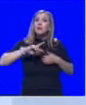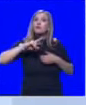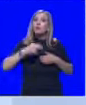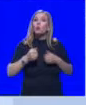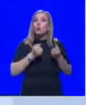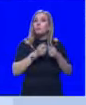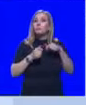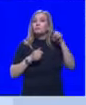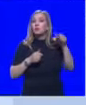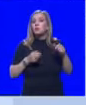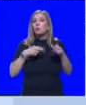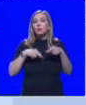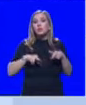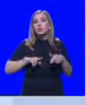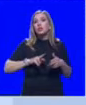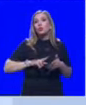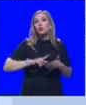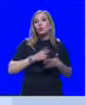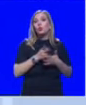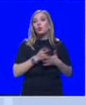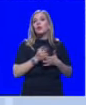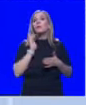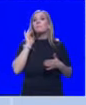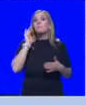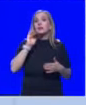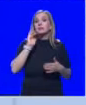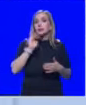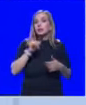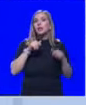орбита, да потърси други перспективи. Самия той говорише за